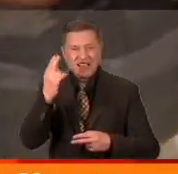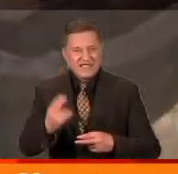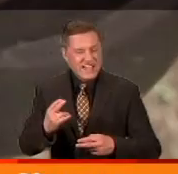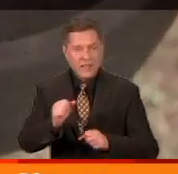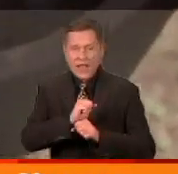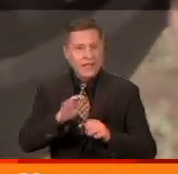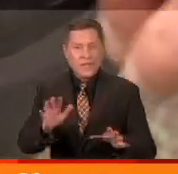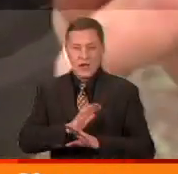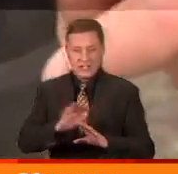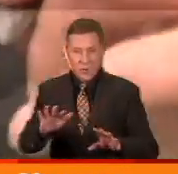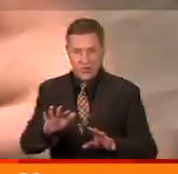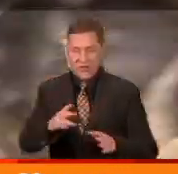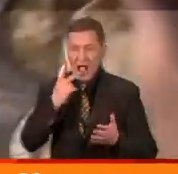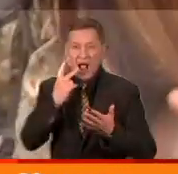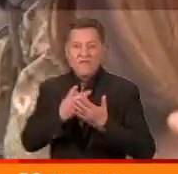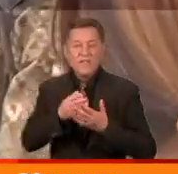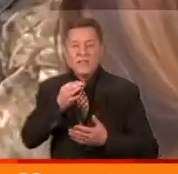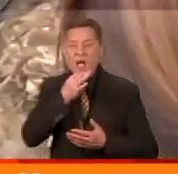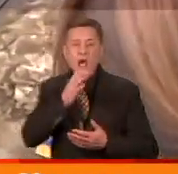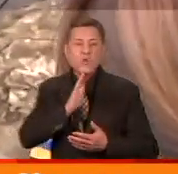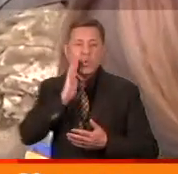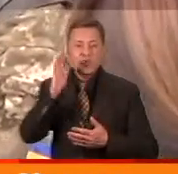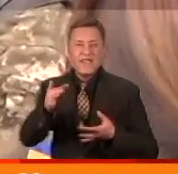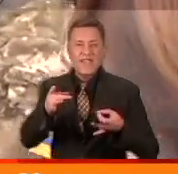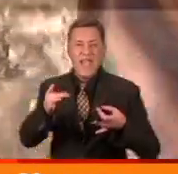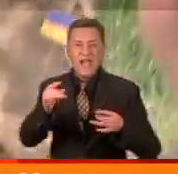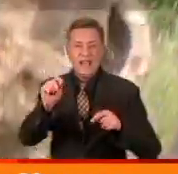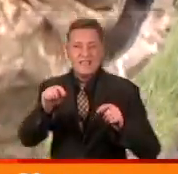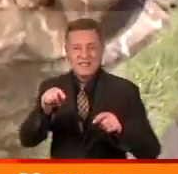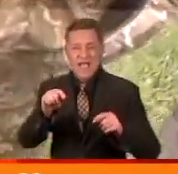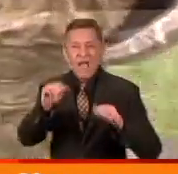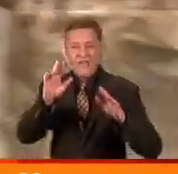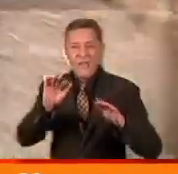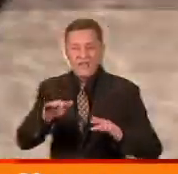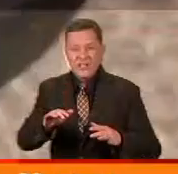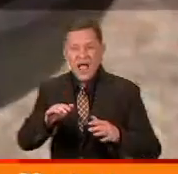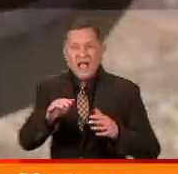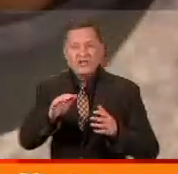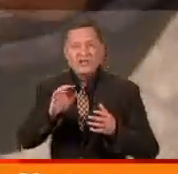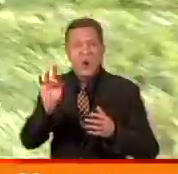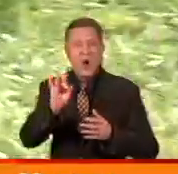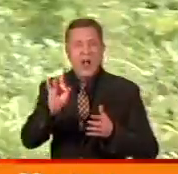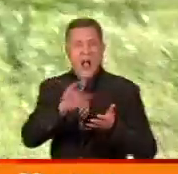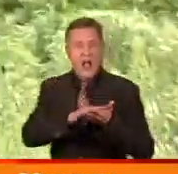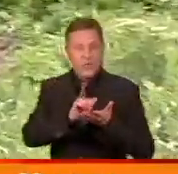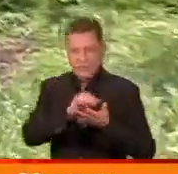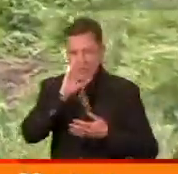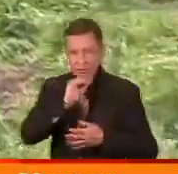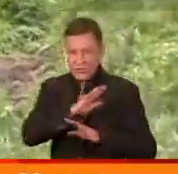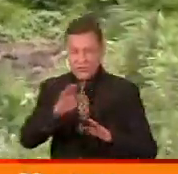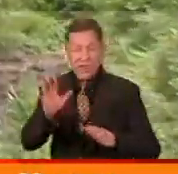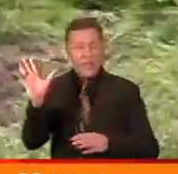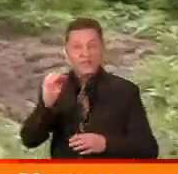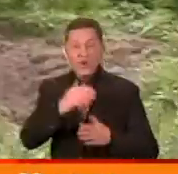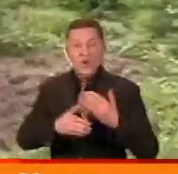що навіть від утренньої роси, від дождя, що навіть корозія не встигла ударити. Усього за минулу добу